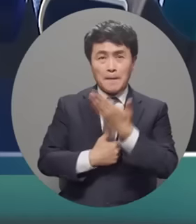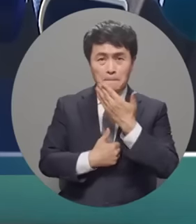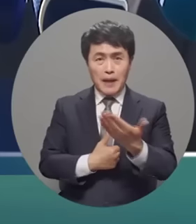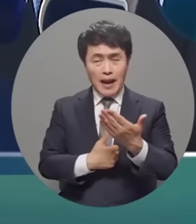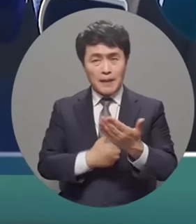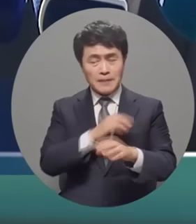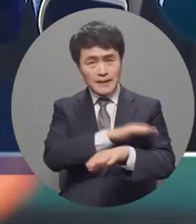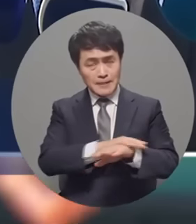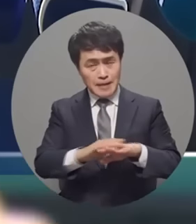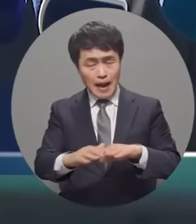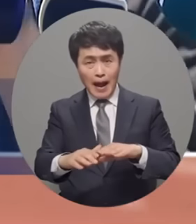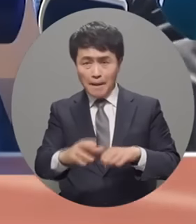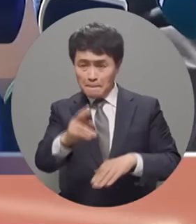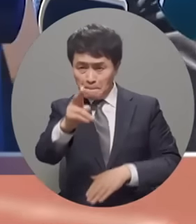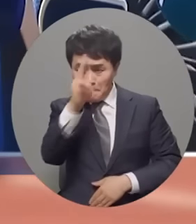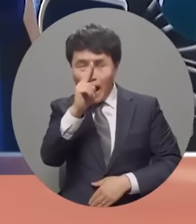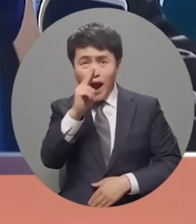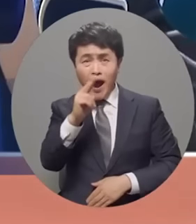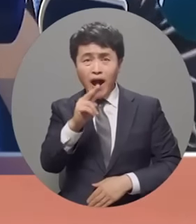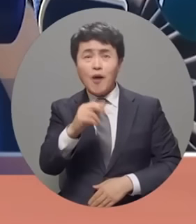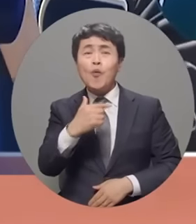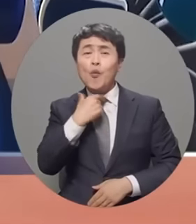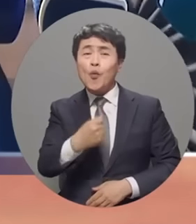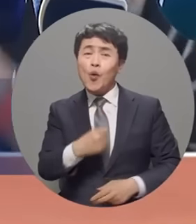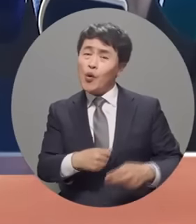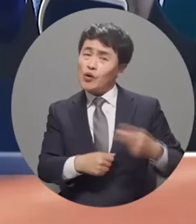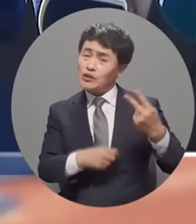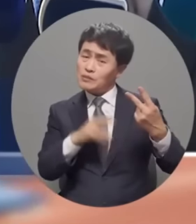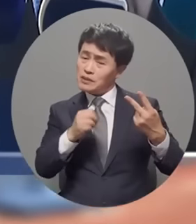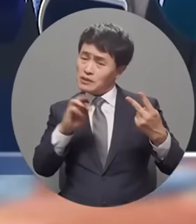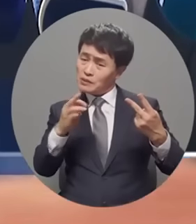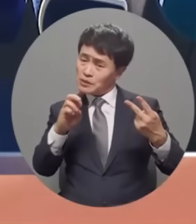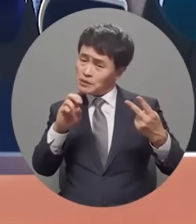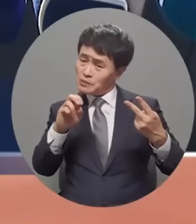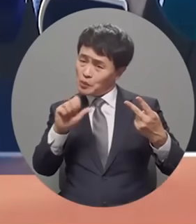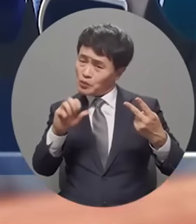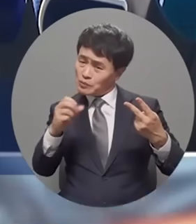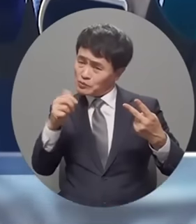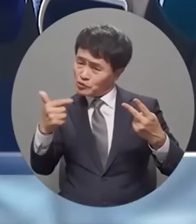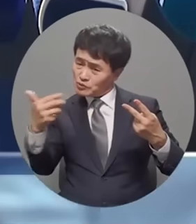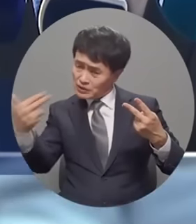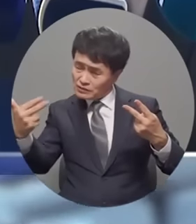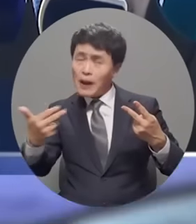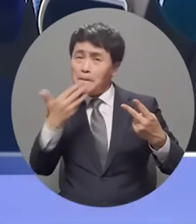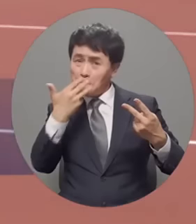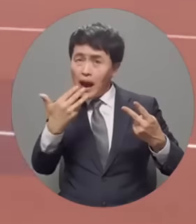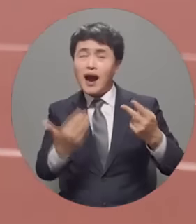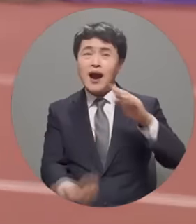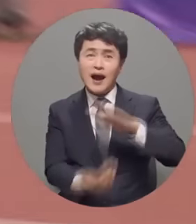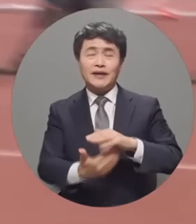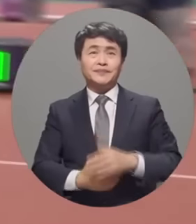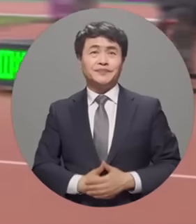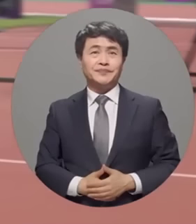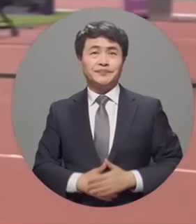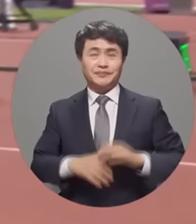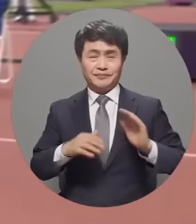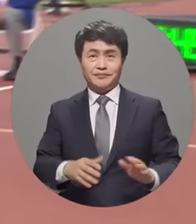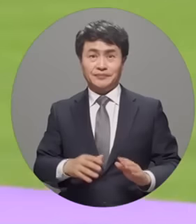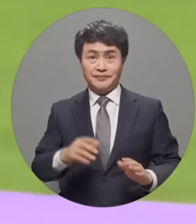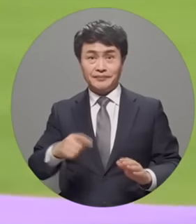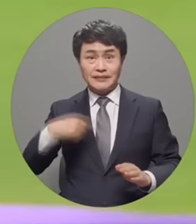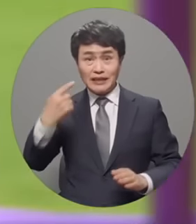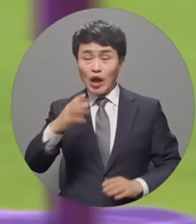맞아떨어지면은 제가 원하는 뭐 2m 35, 37 뭐 이렇게 그 이상의 기록을 뛸 수 있을 거라고 생각합니다. 우상혁은 다음 주